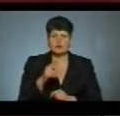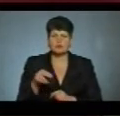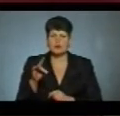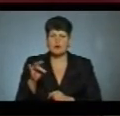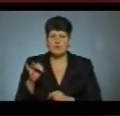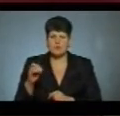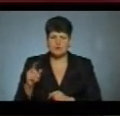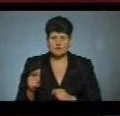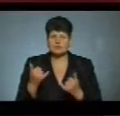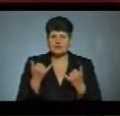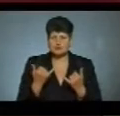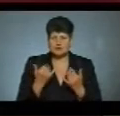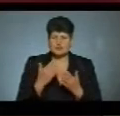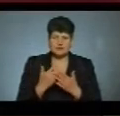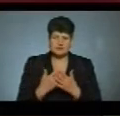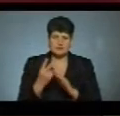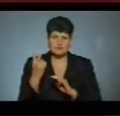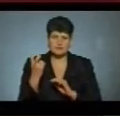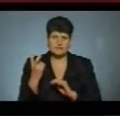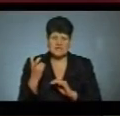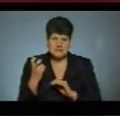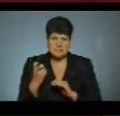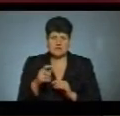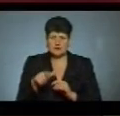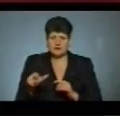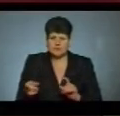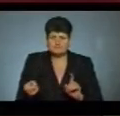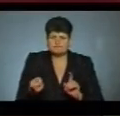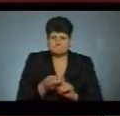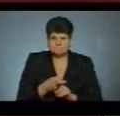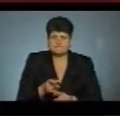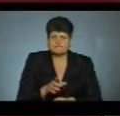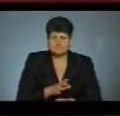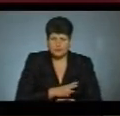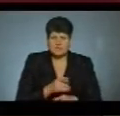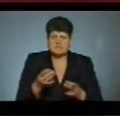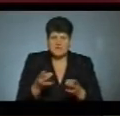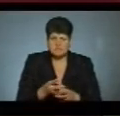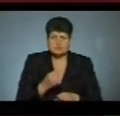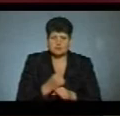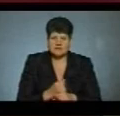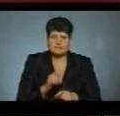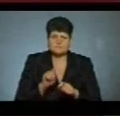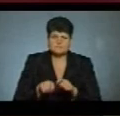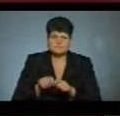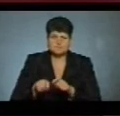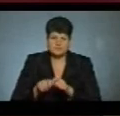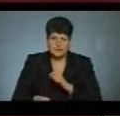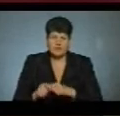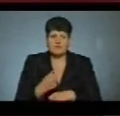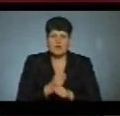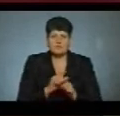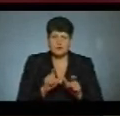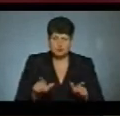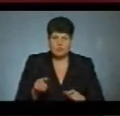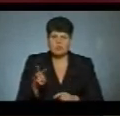словами, на сьогодні є близько 200 контактних осіб, яким необхідно провести тести в лабораторії. Для цього в Монастириській лікарні